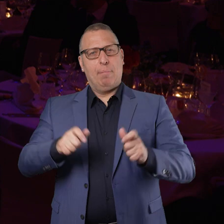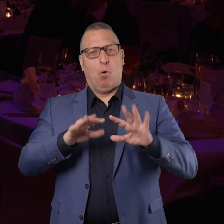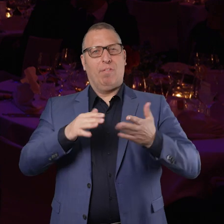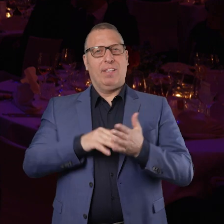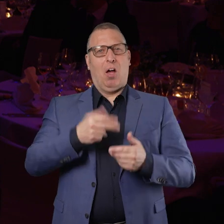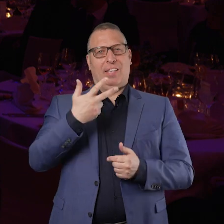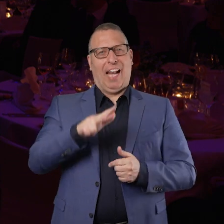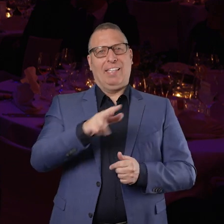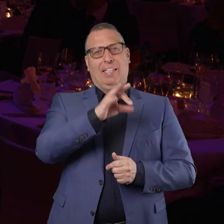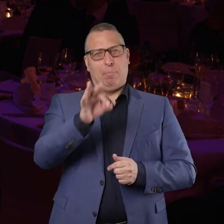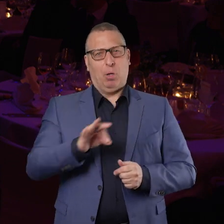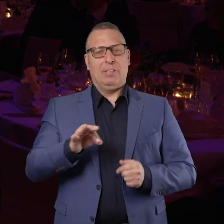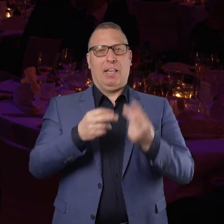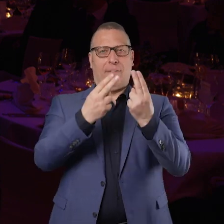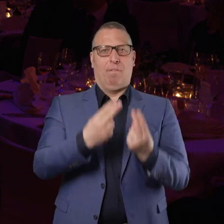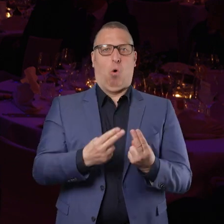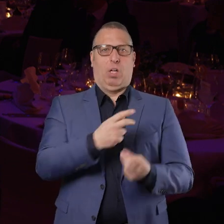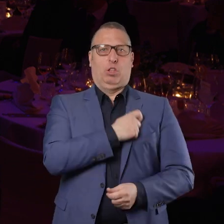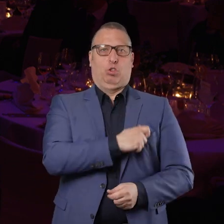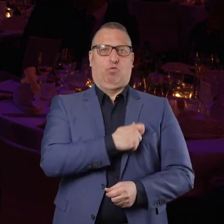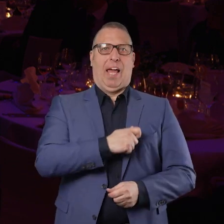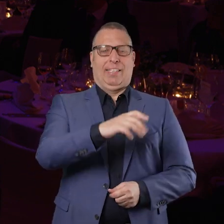wohnen ungefähr 30% in der Schweiz.